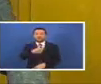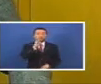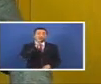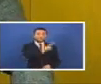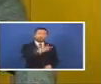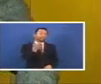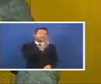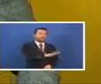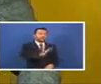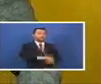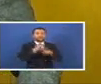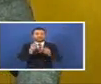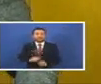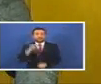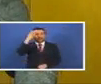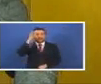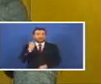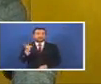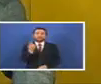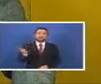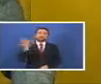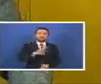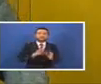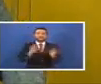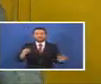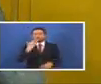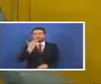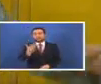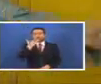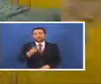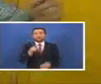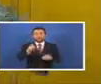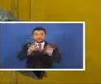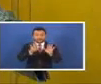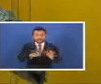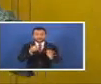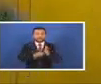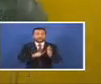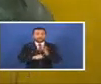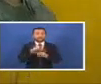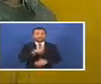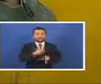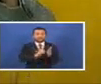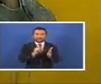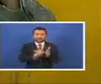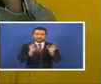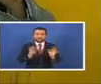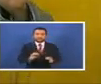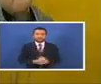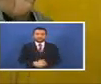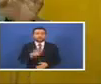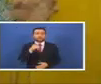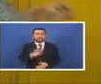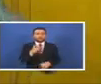bakışlarını başka tarafa çevirmelerinin hiçbir izahı yoktur. Ama tarih bunu da yazacaktır.